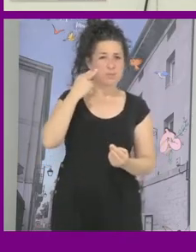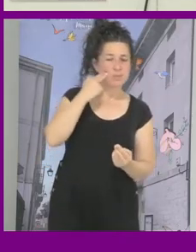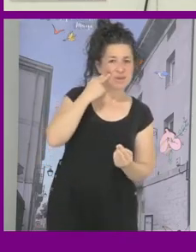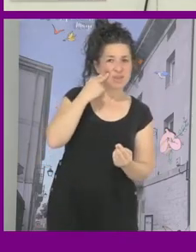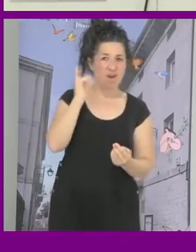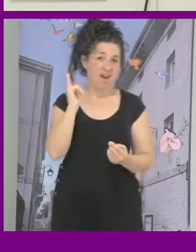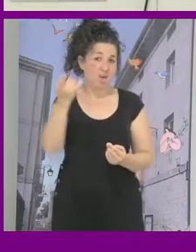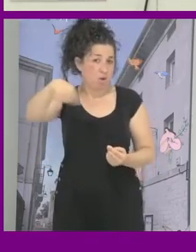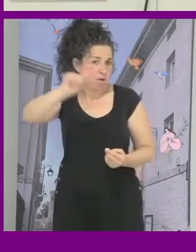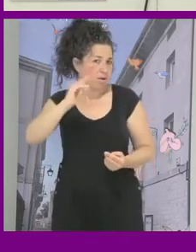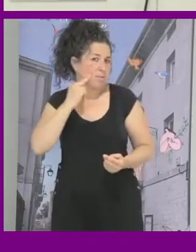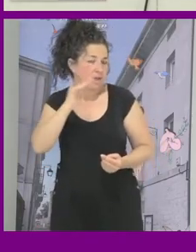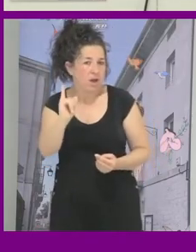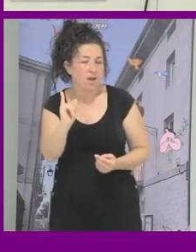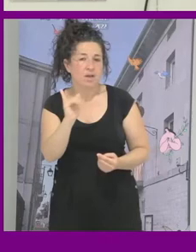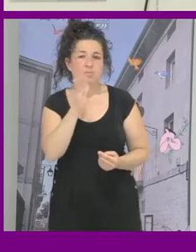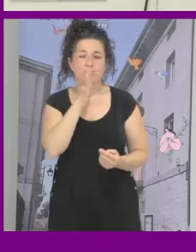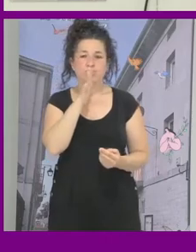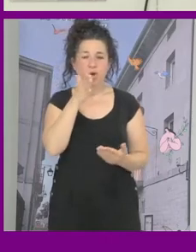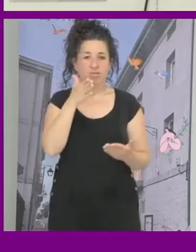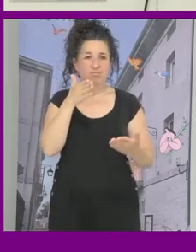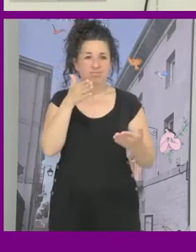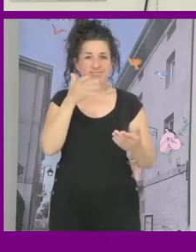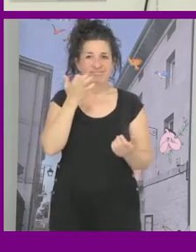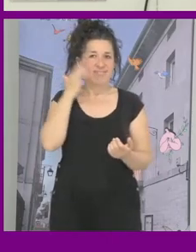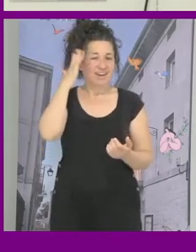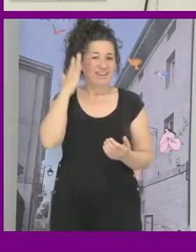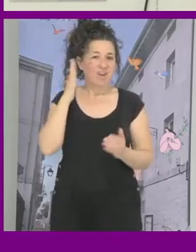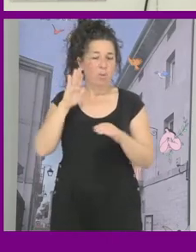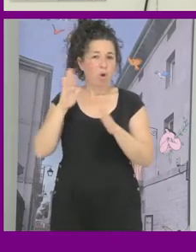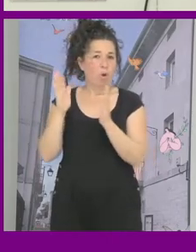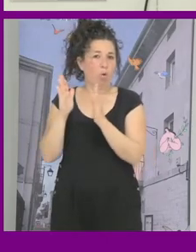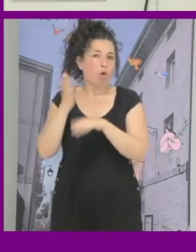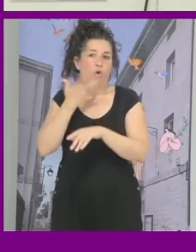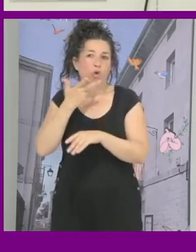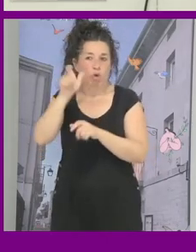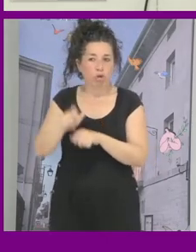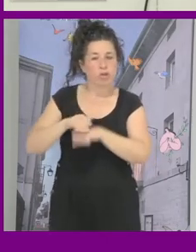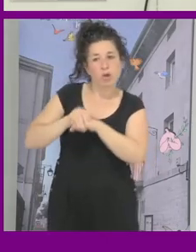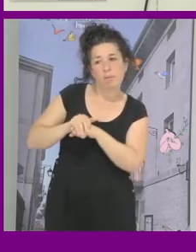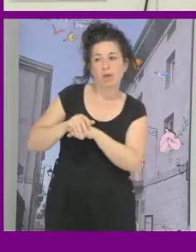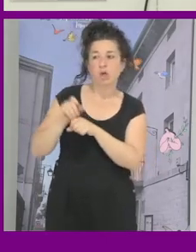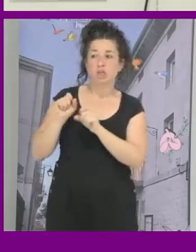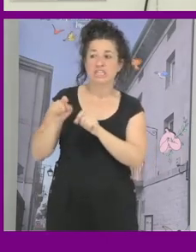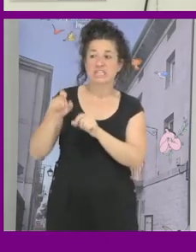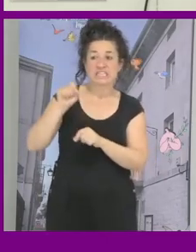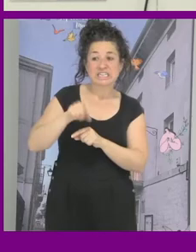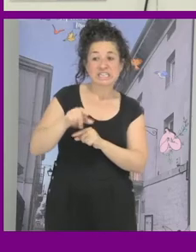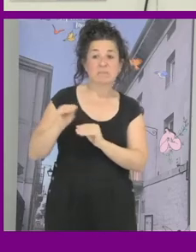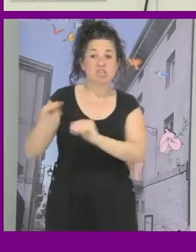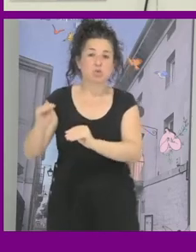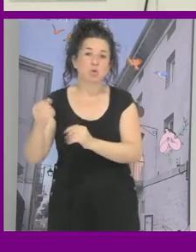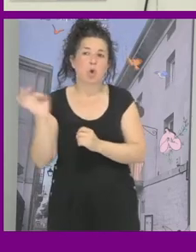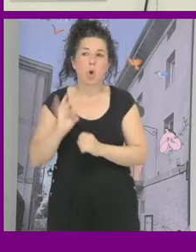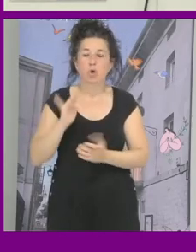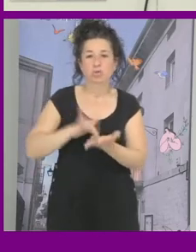dira, ba, ezagun baten semena baliatzen baduzu edo eta, bueno, ba, ez dakit, norbaitekin txortan egiten